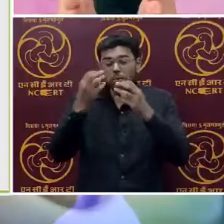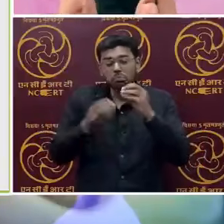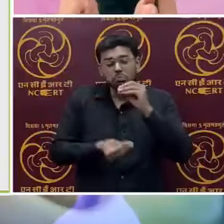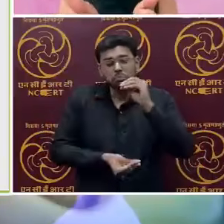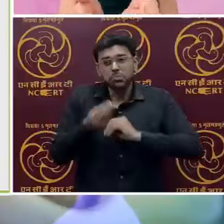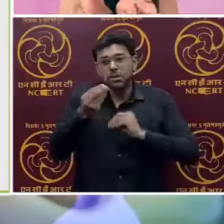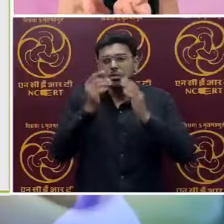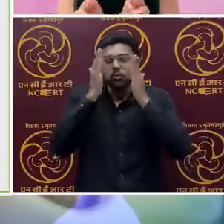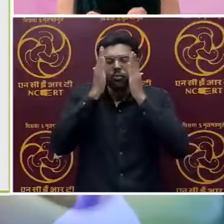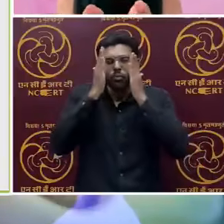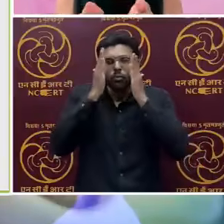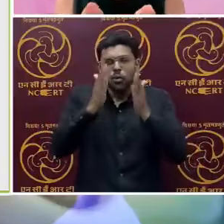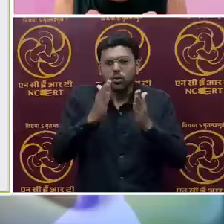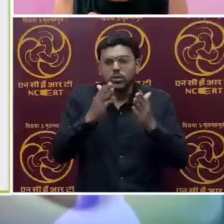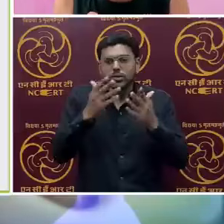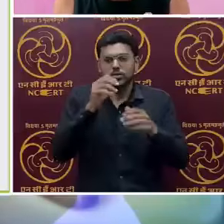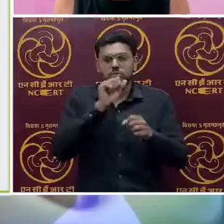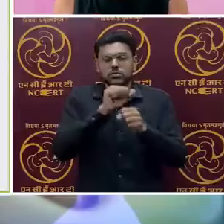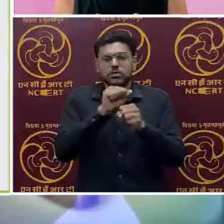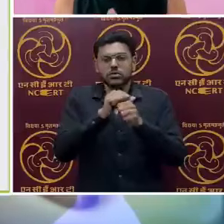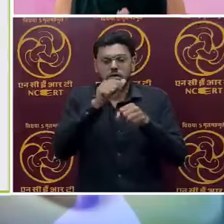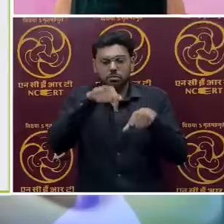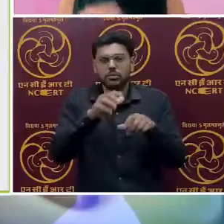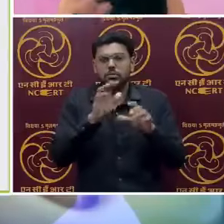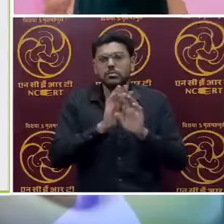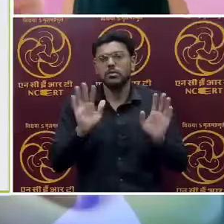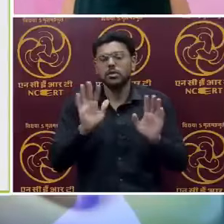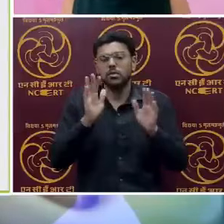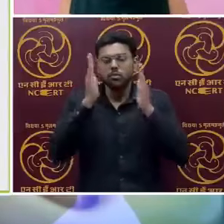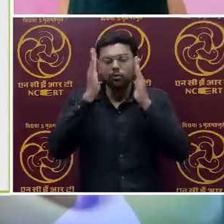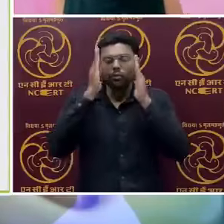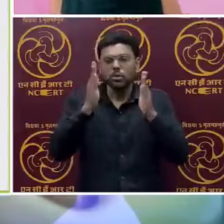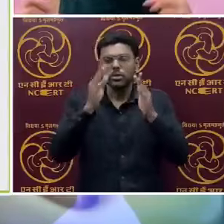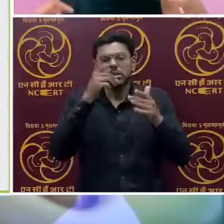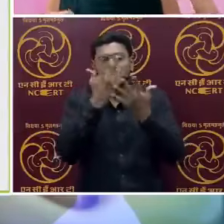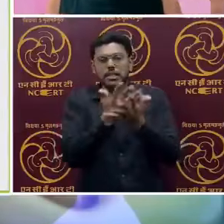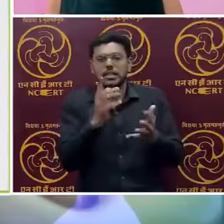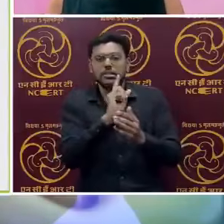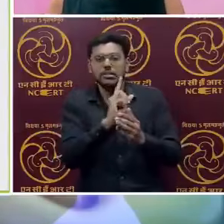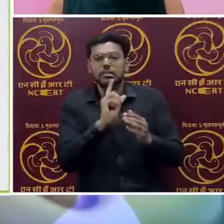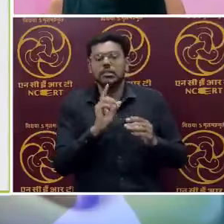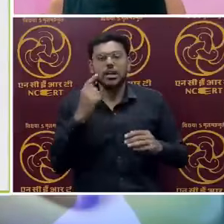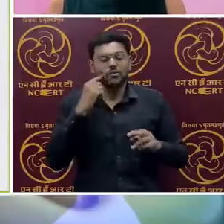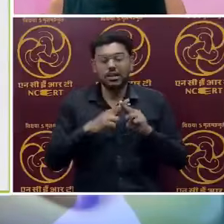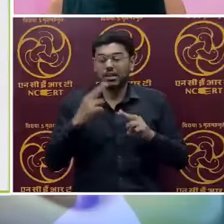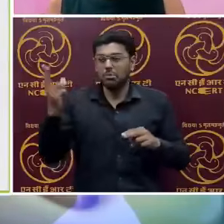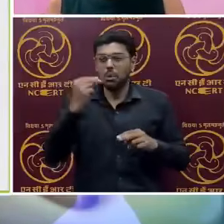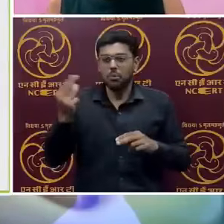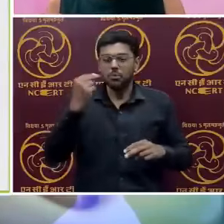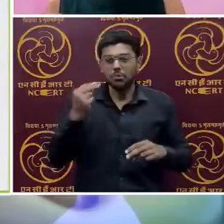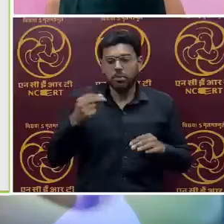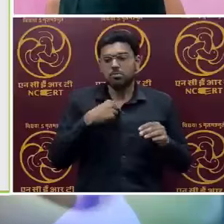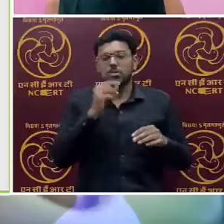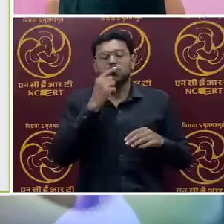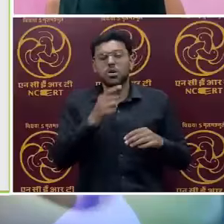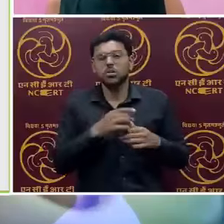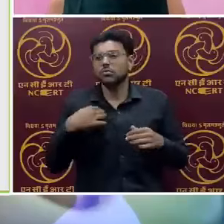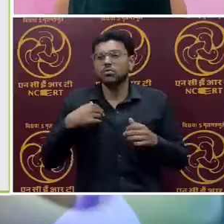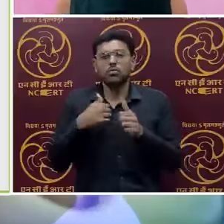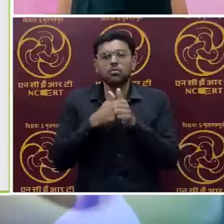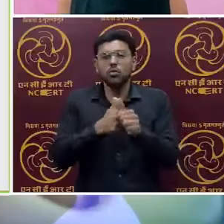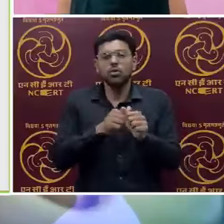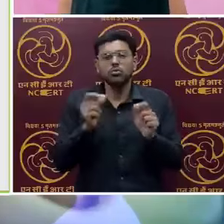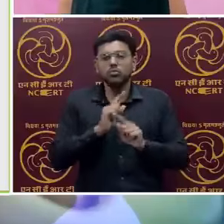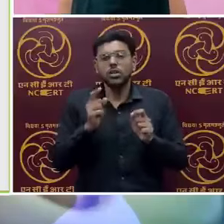their focus is on what they're looking at right now. For them to shift that focus, और हम जब बोल रहे हैं कि instruction दे रहे हैं, उसको follow